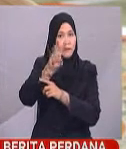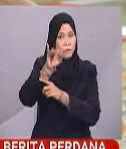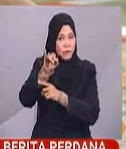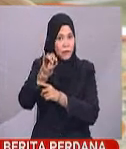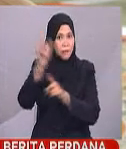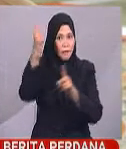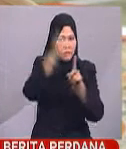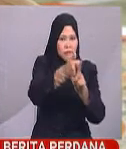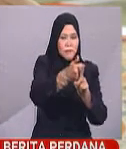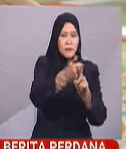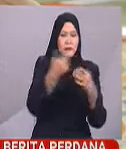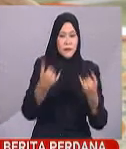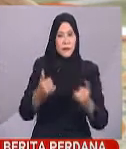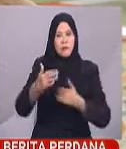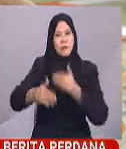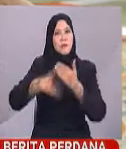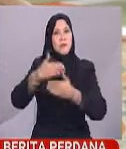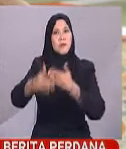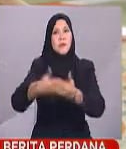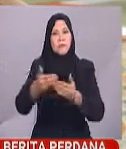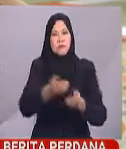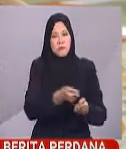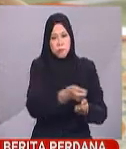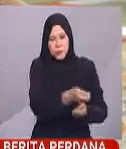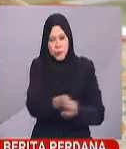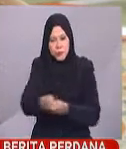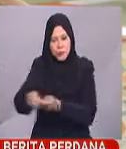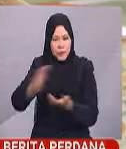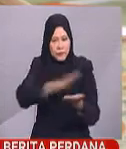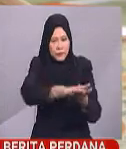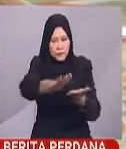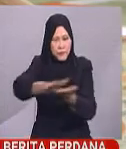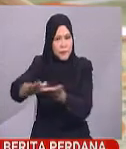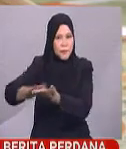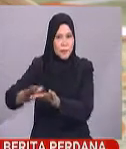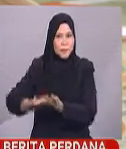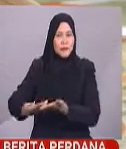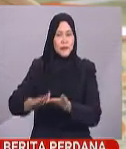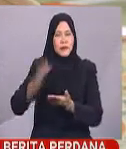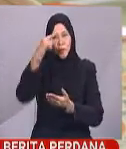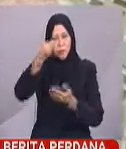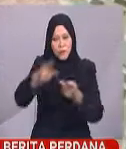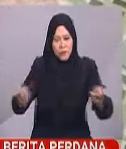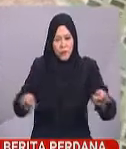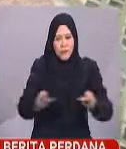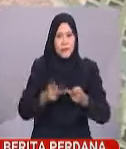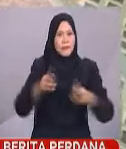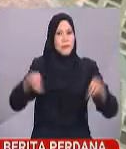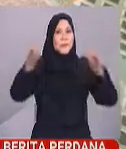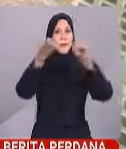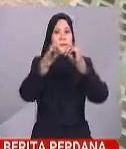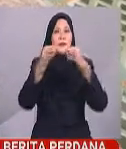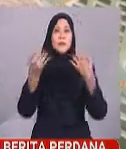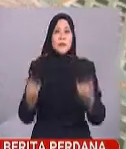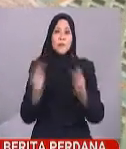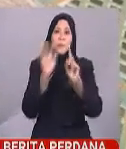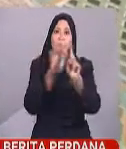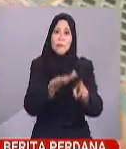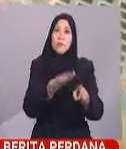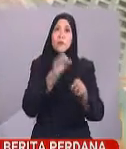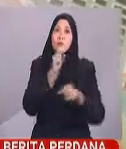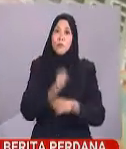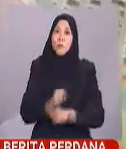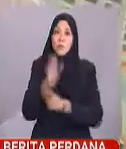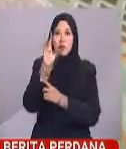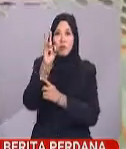telah membuatkan proses sanitasi pembersihan untuk keseluruh kawasan masjid. Jemaah berusia lebih